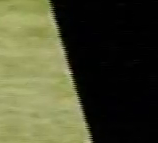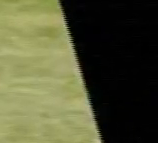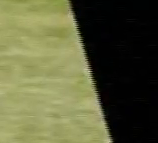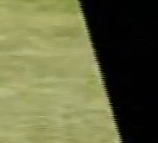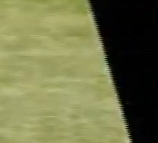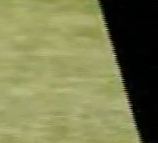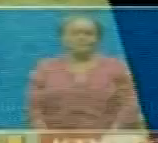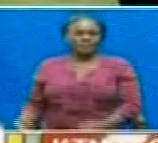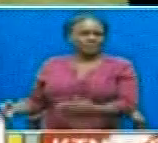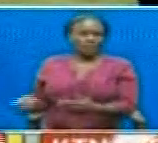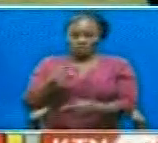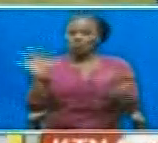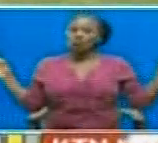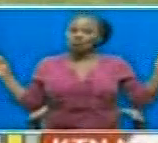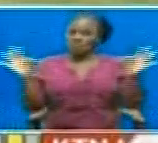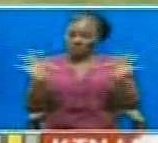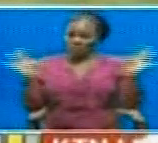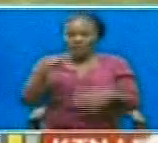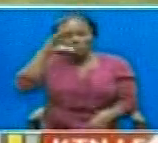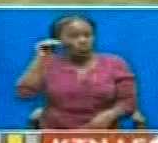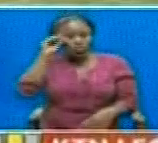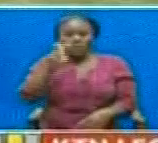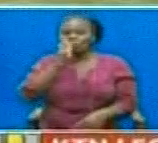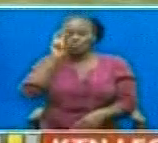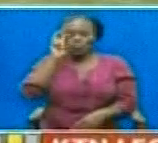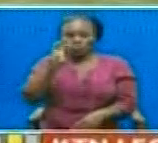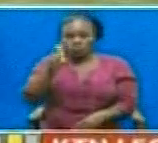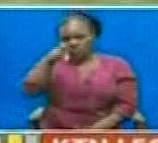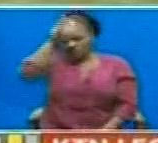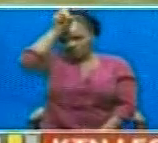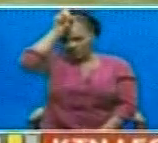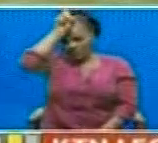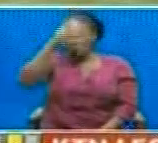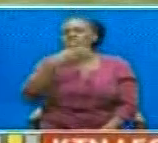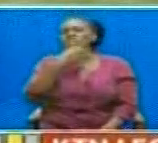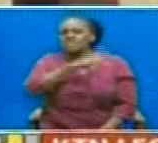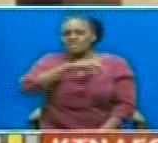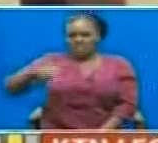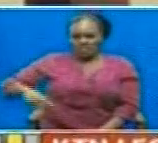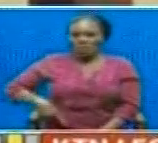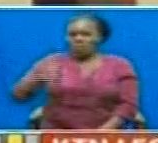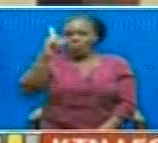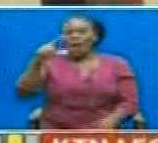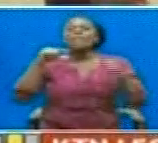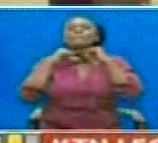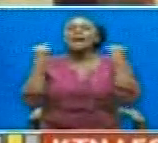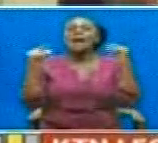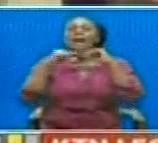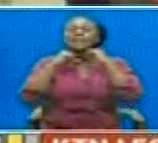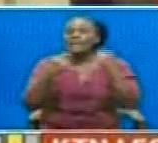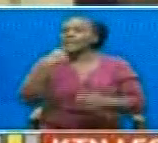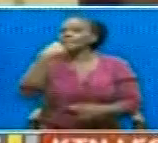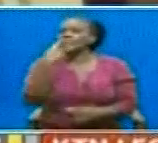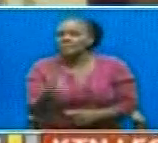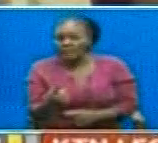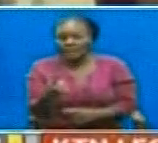Naam. Ukistajabu ya Musa utaona Firauni wasemao sema. Askofu mmoja nchini Togo ametabiri